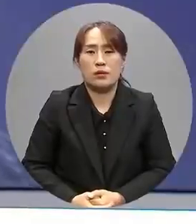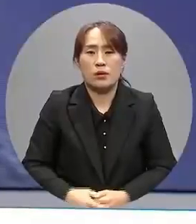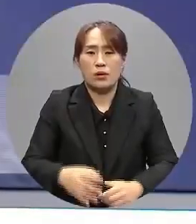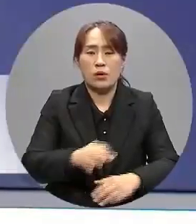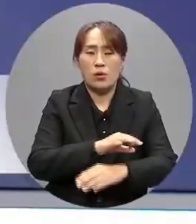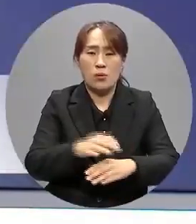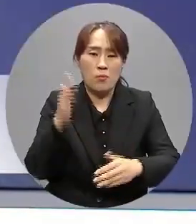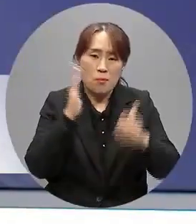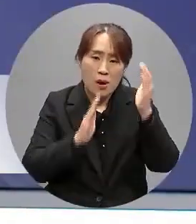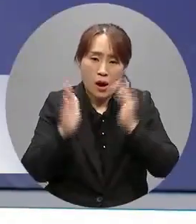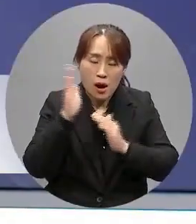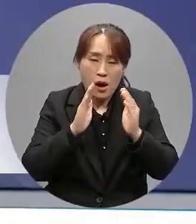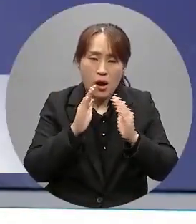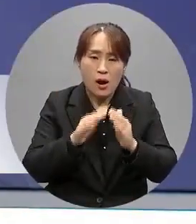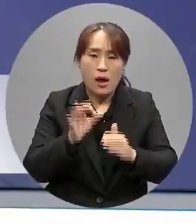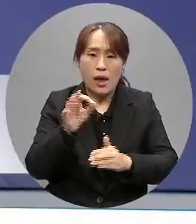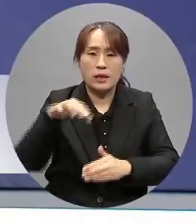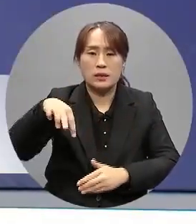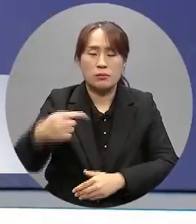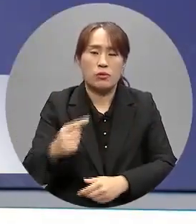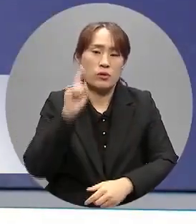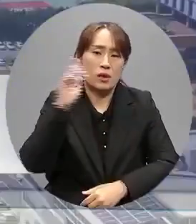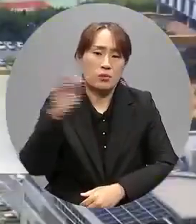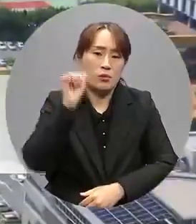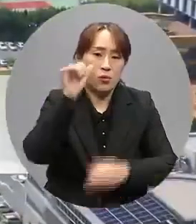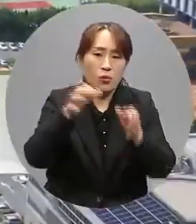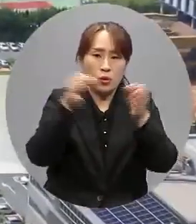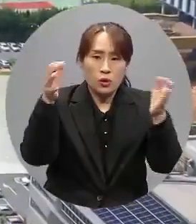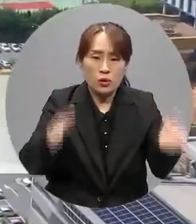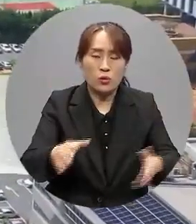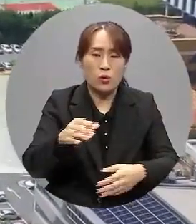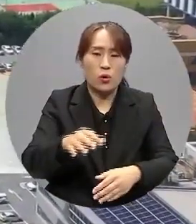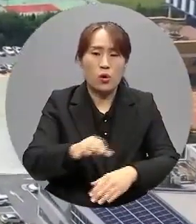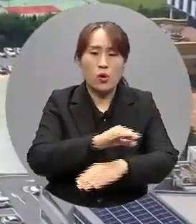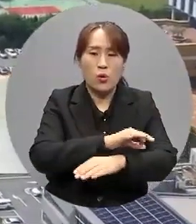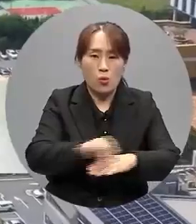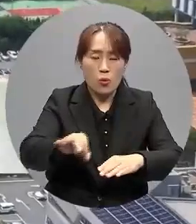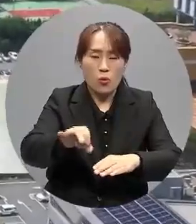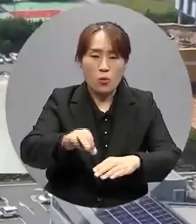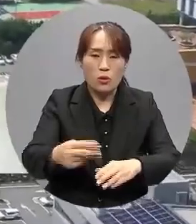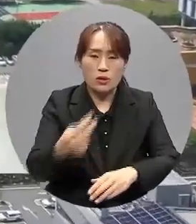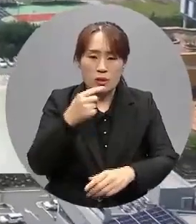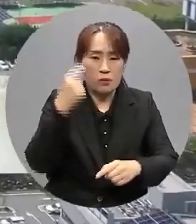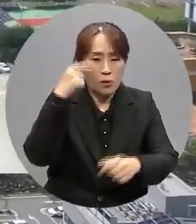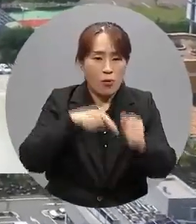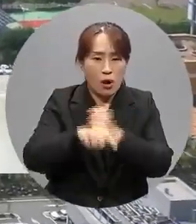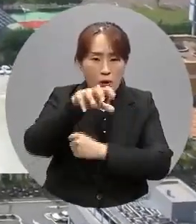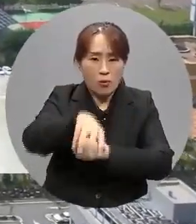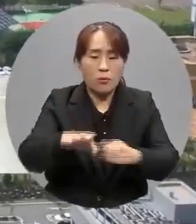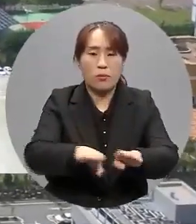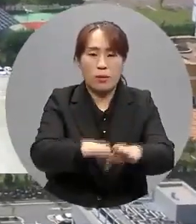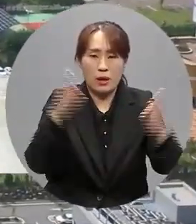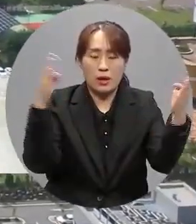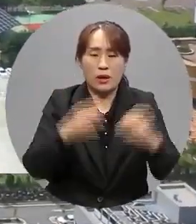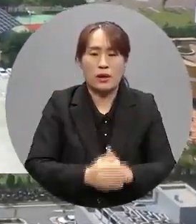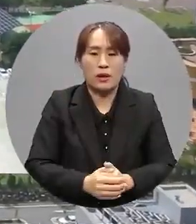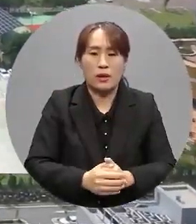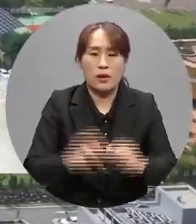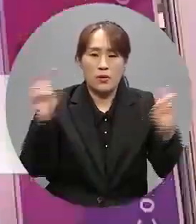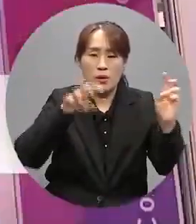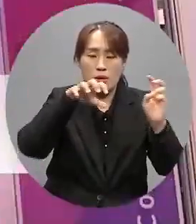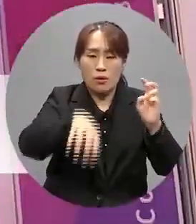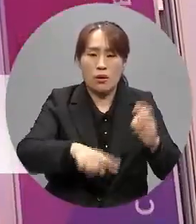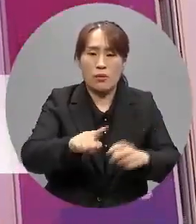우송 화장품 뷰티 산업 엑스포가 내일부터 다세 동안 우송 생명 과학 단지 일원에서 열립니다 기업관